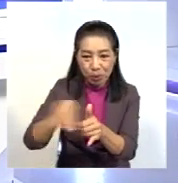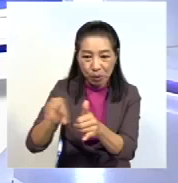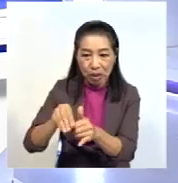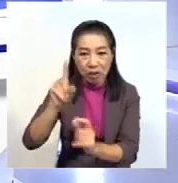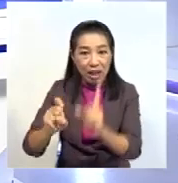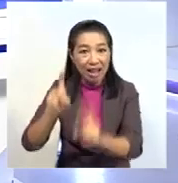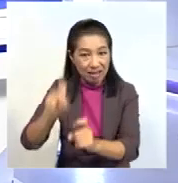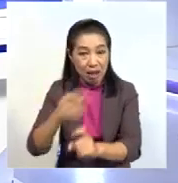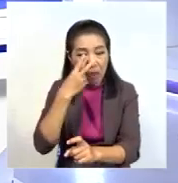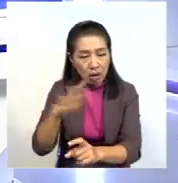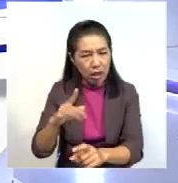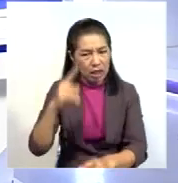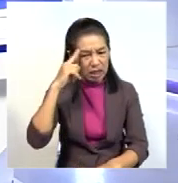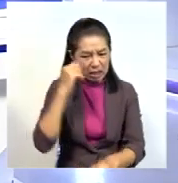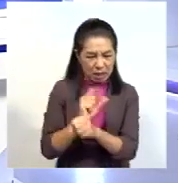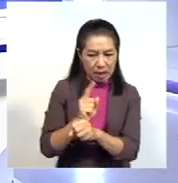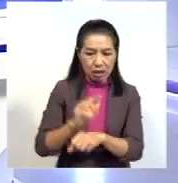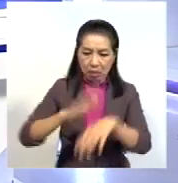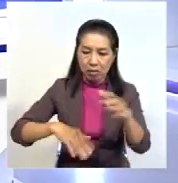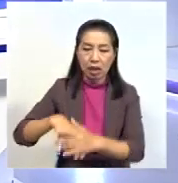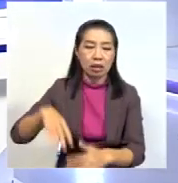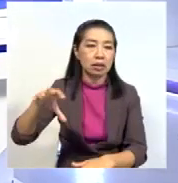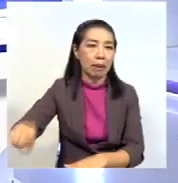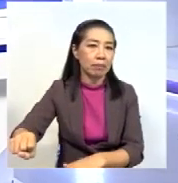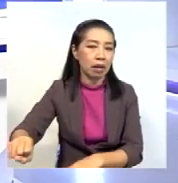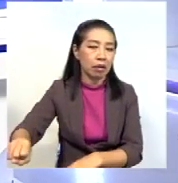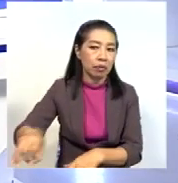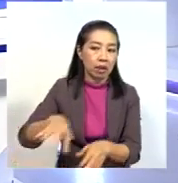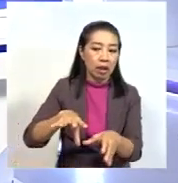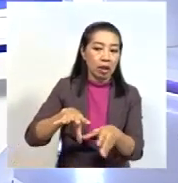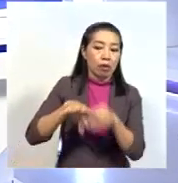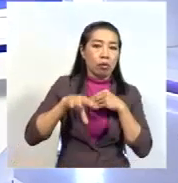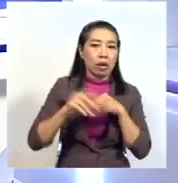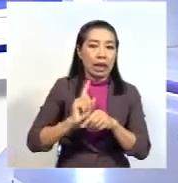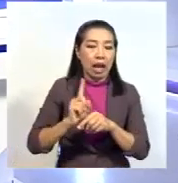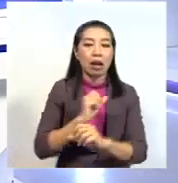ทำยังไงเพื่อไม่ให้โดนเลยไม่ให้สัมผัสเลยก็คือทำเรานี่แหละให้มีภูมิคุ้มกันมากที่สุด ใช่ค่ะ